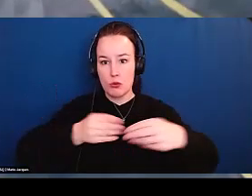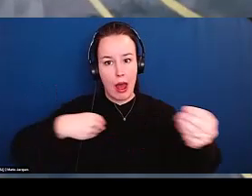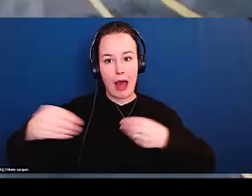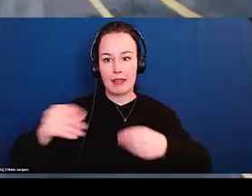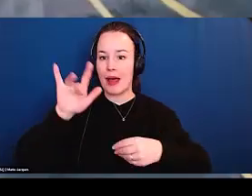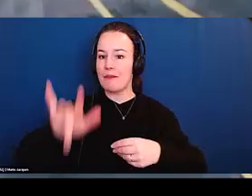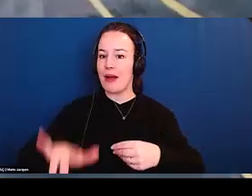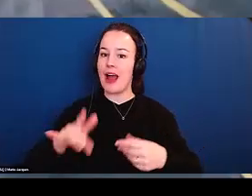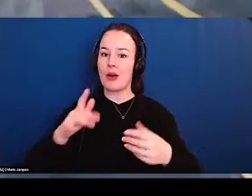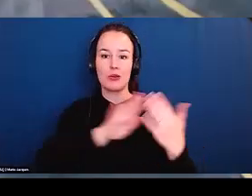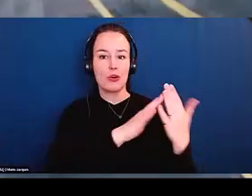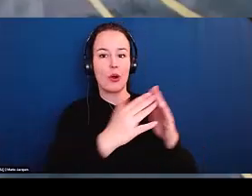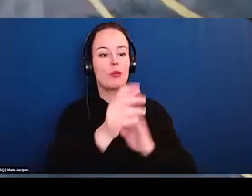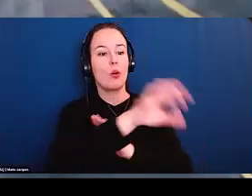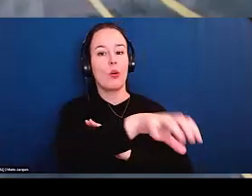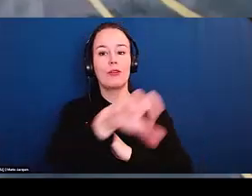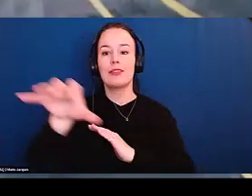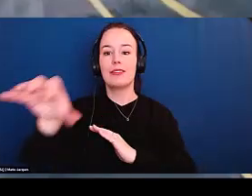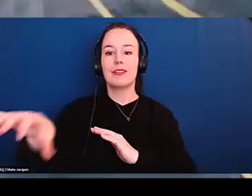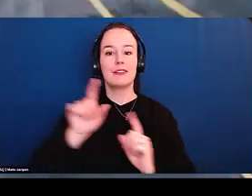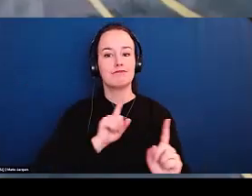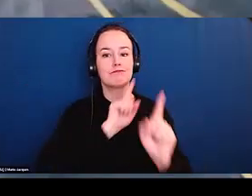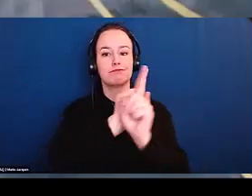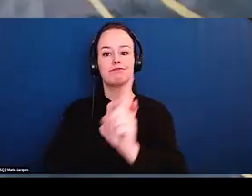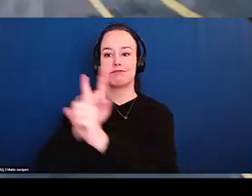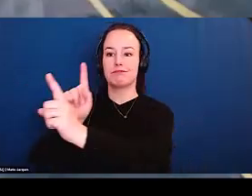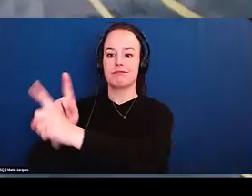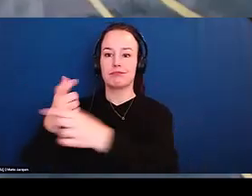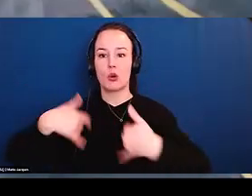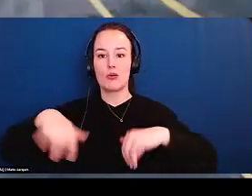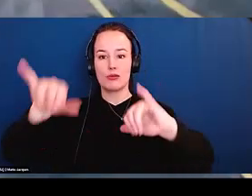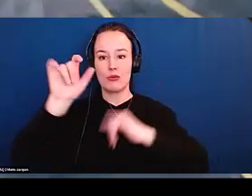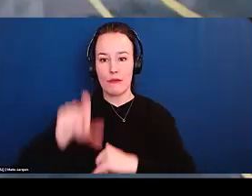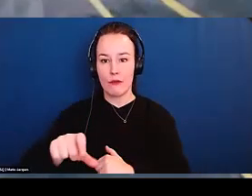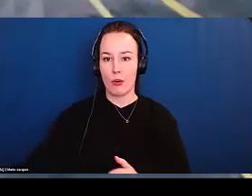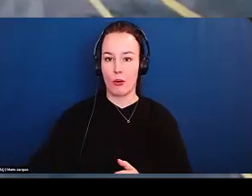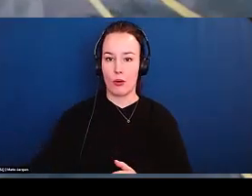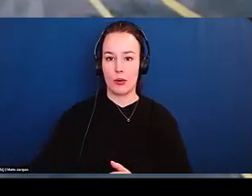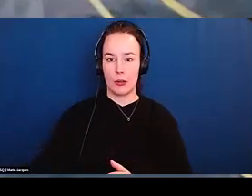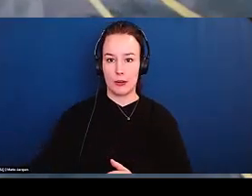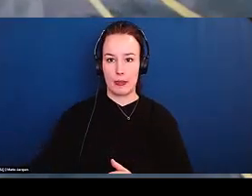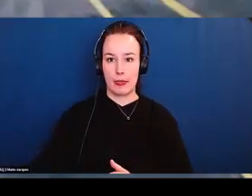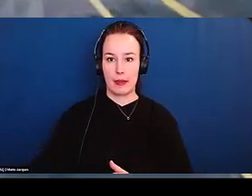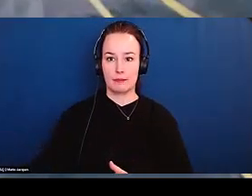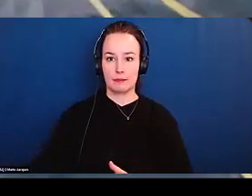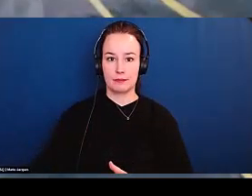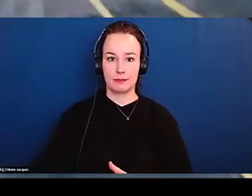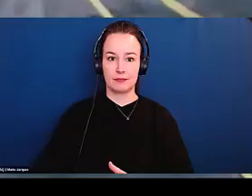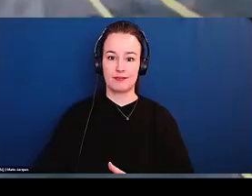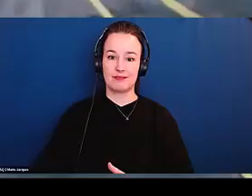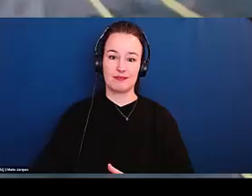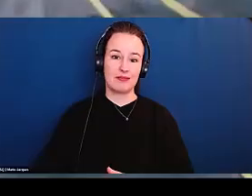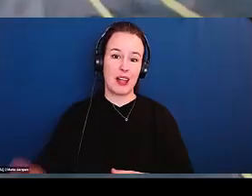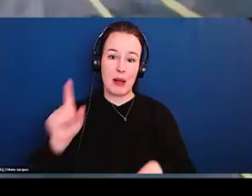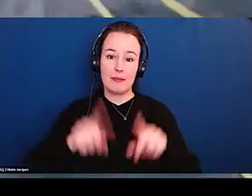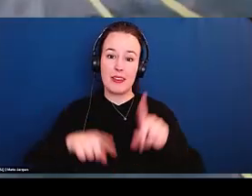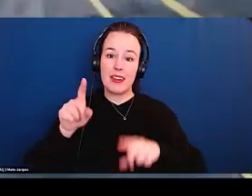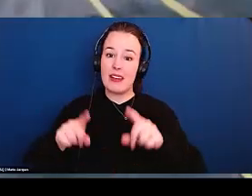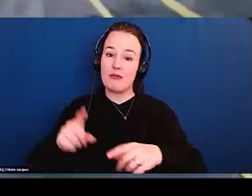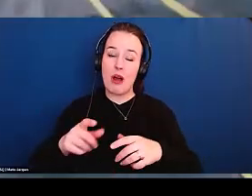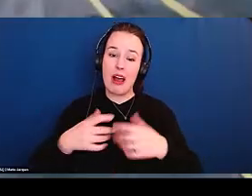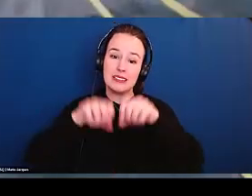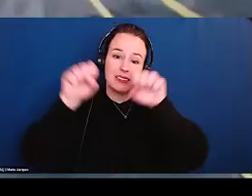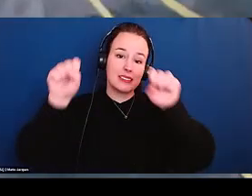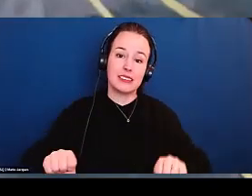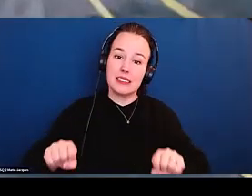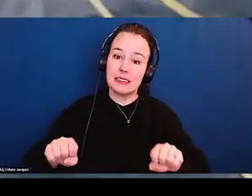qu'il faut toujours rencontrer les communautés là où elles se trouvent. Il y a des pressions systémiques qui